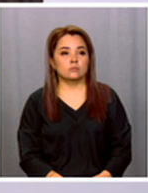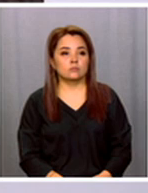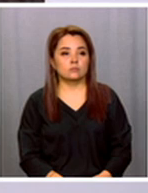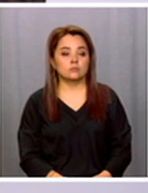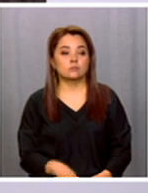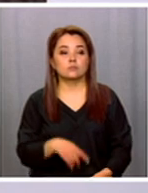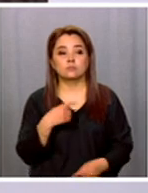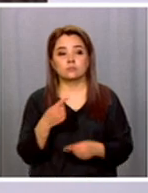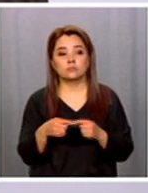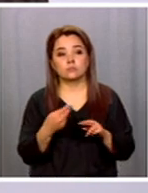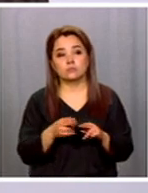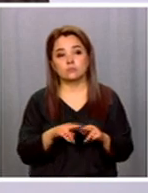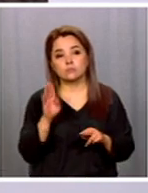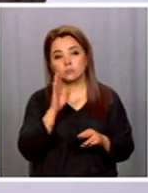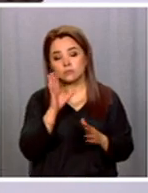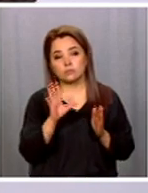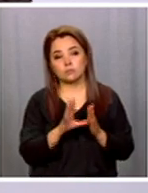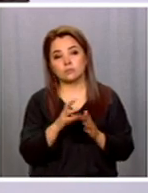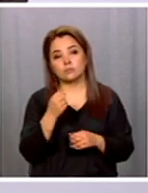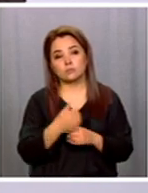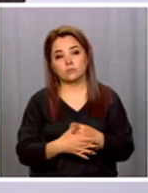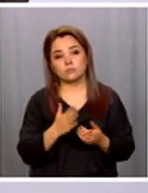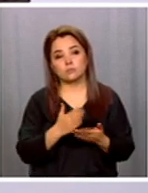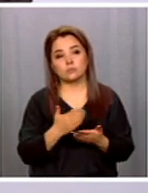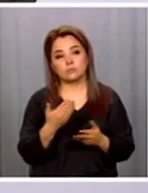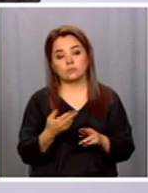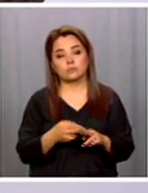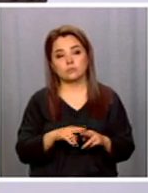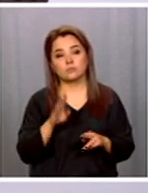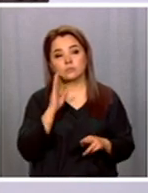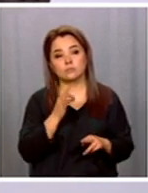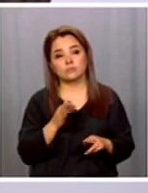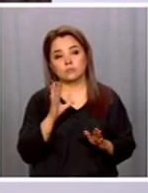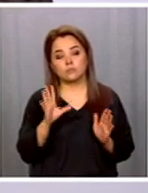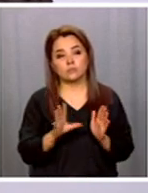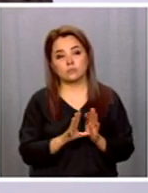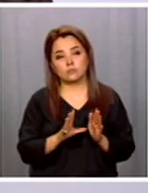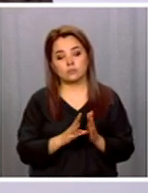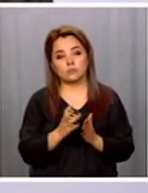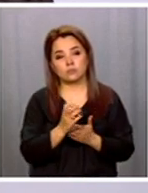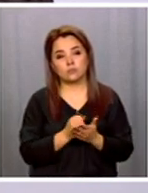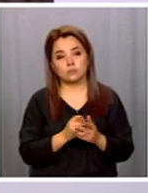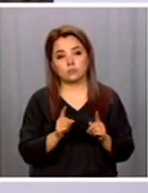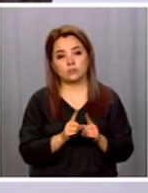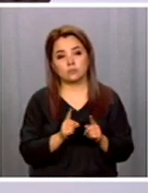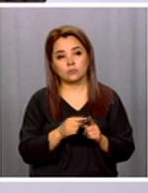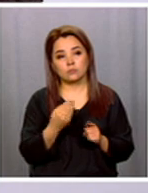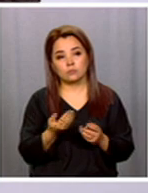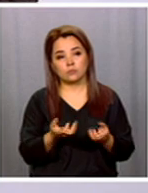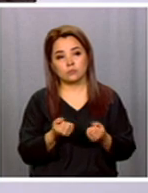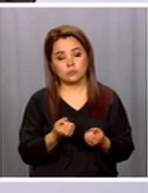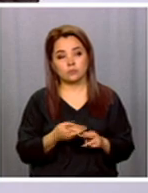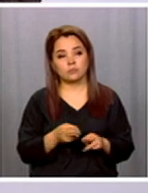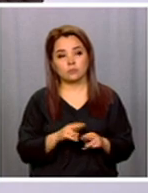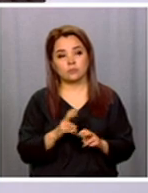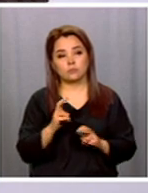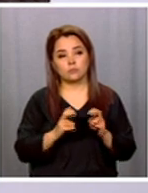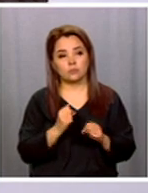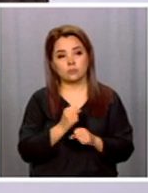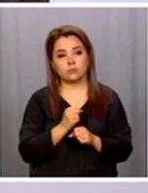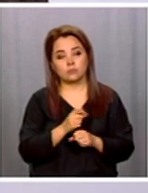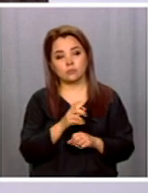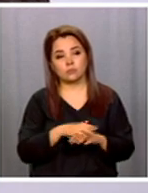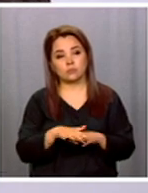Келесі су электр станциясы. Яғни бұл өзендерде электр энергиясын алу, сонымен бірге өндіріс пен халықты